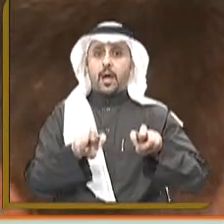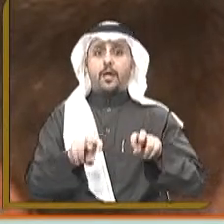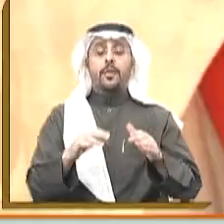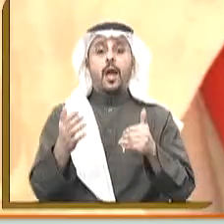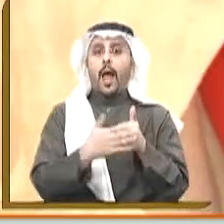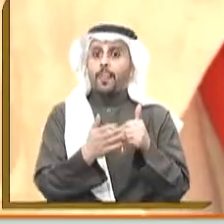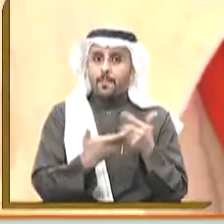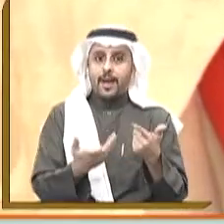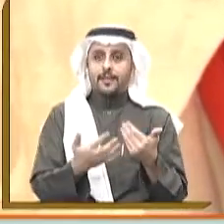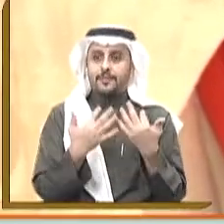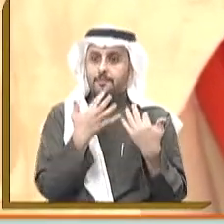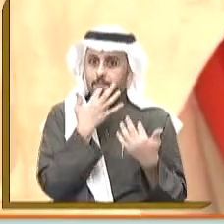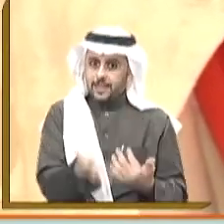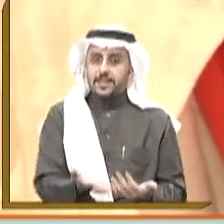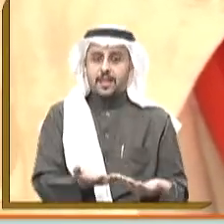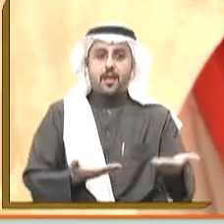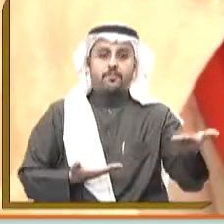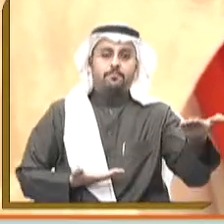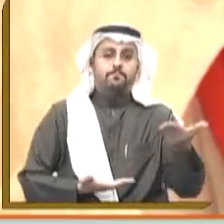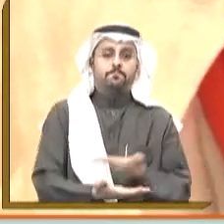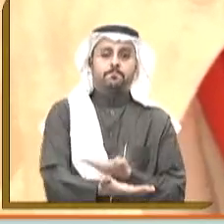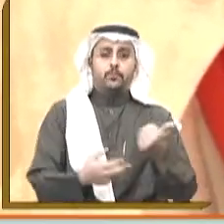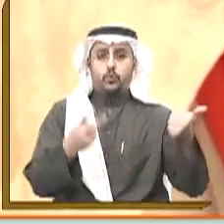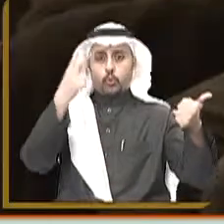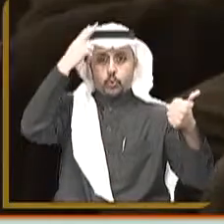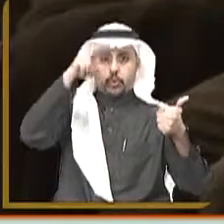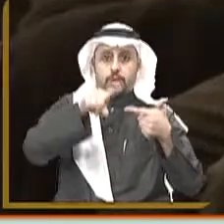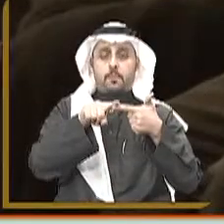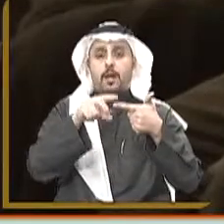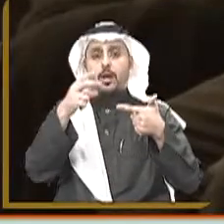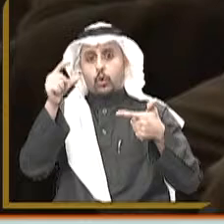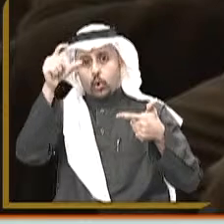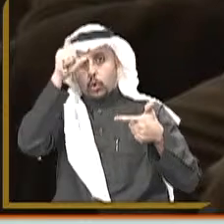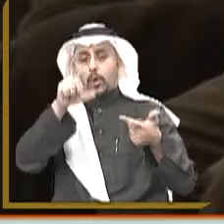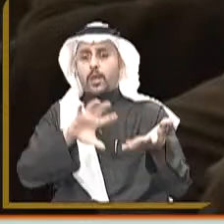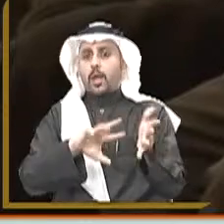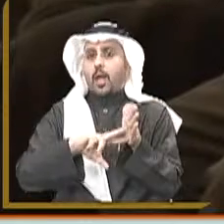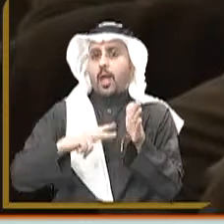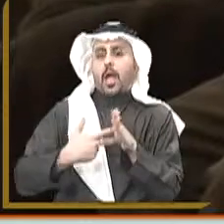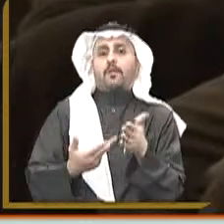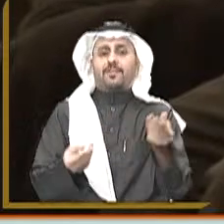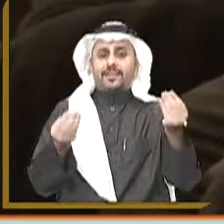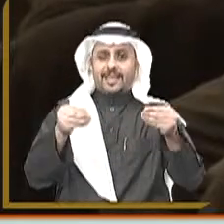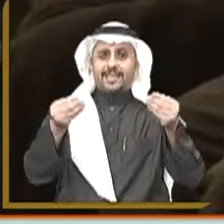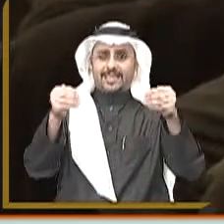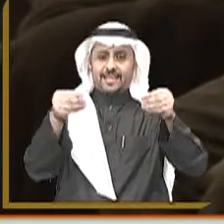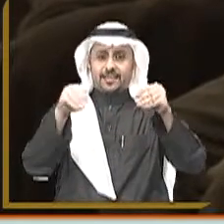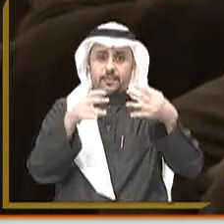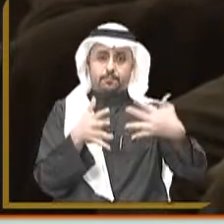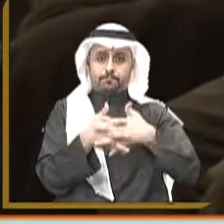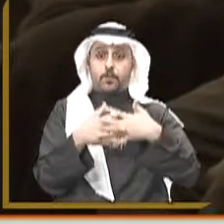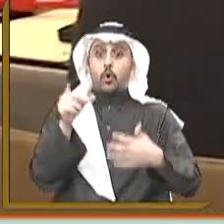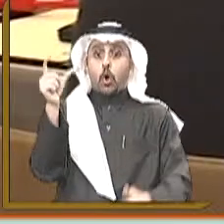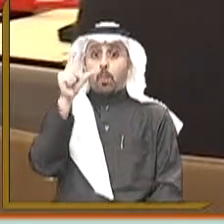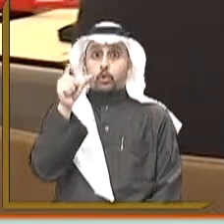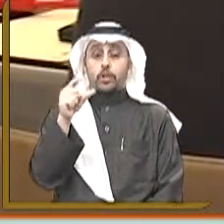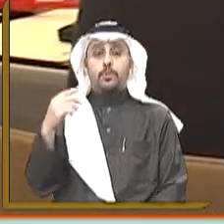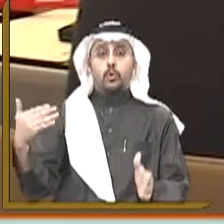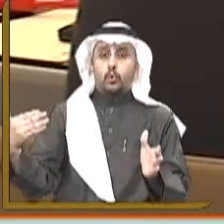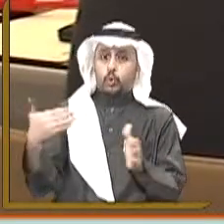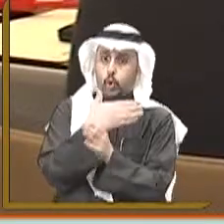الخدمات والتسهيلات المقدمة مؤخرا من المملكة لتمكين أكبر عدد من المسلمين من